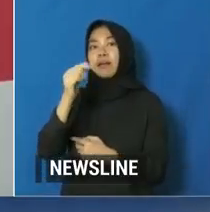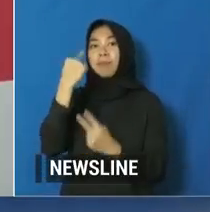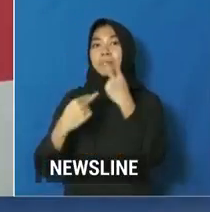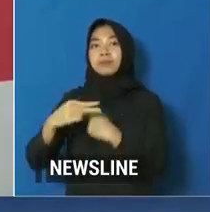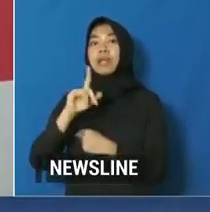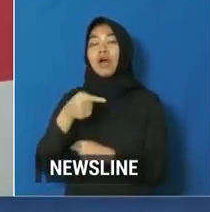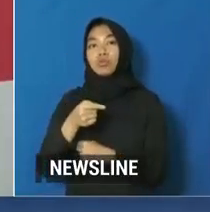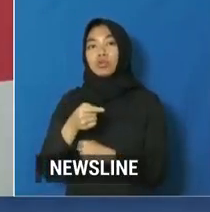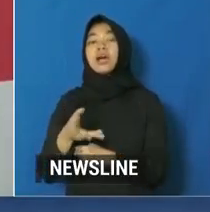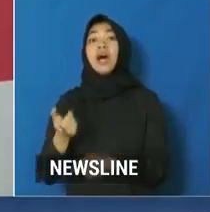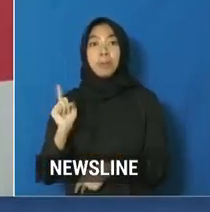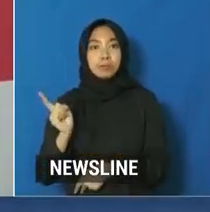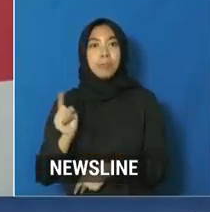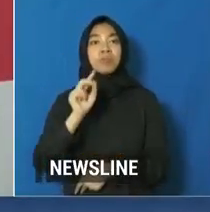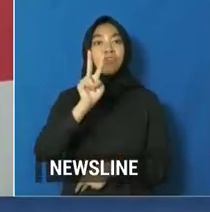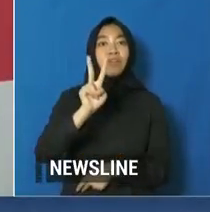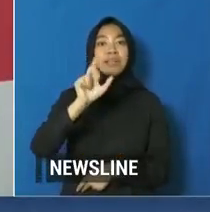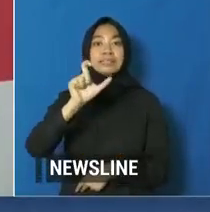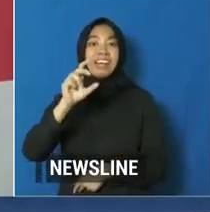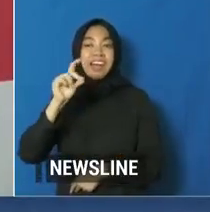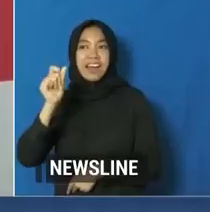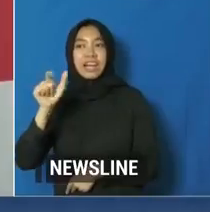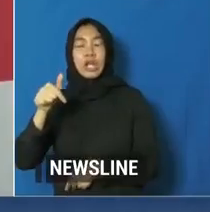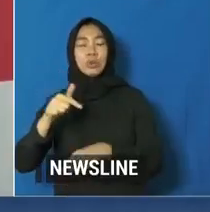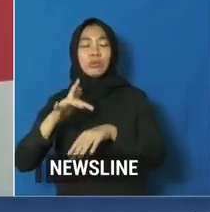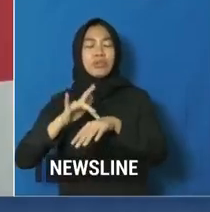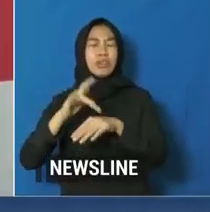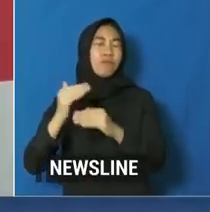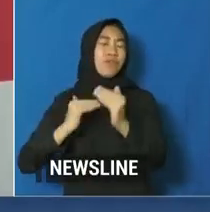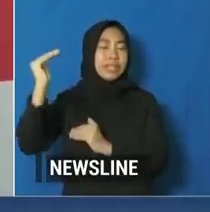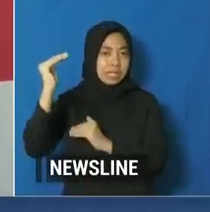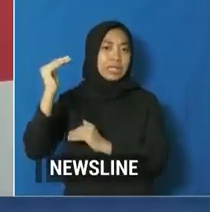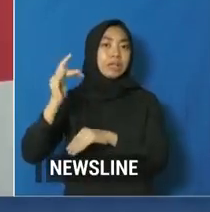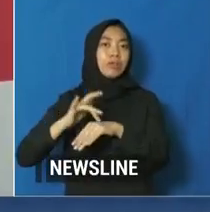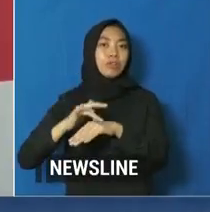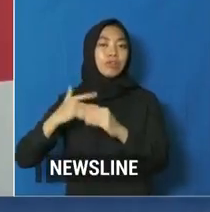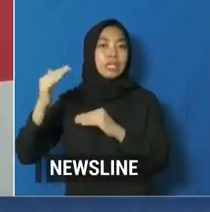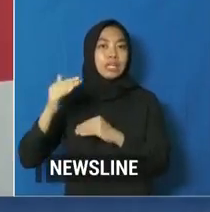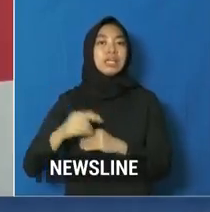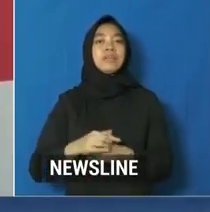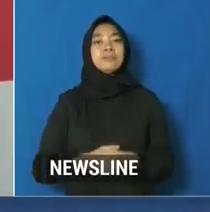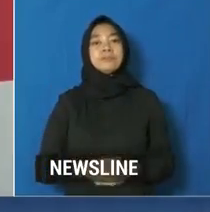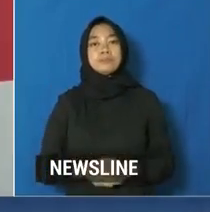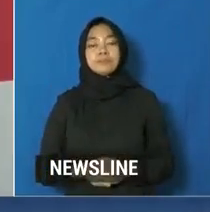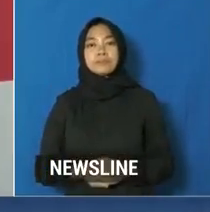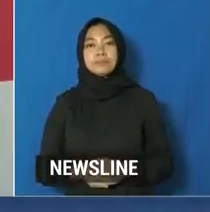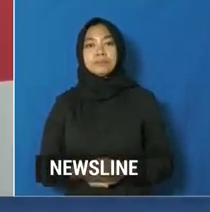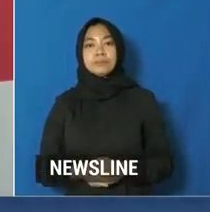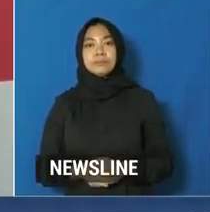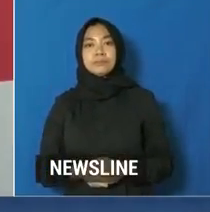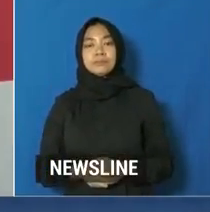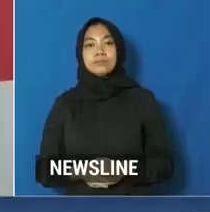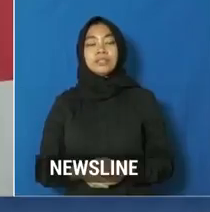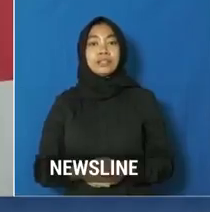penting. PCR memiliki sensitivitas yang jauh lebih tinggi dibanding pemeriksaan rapid. Tetapi